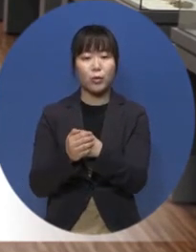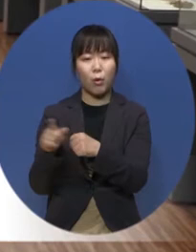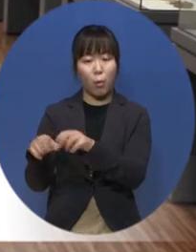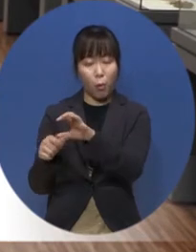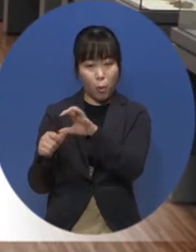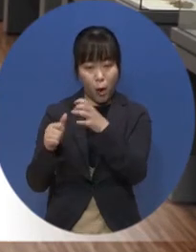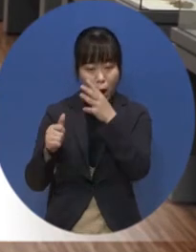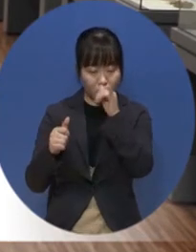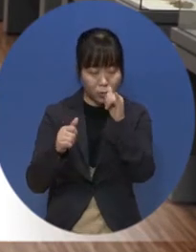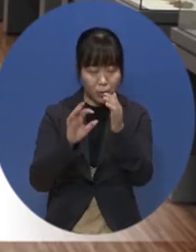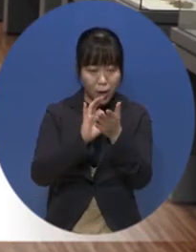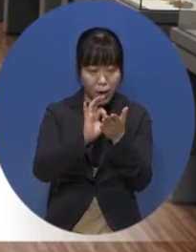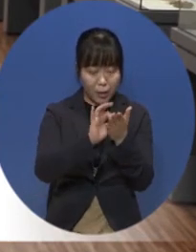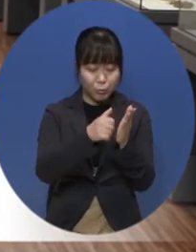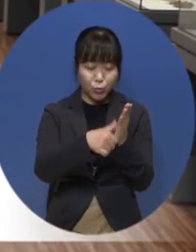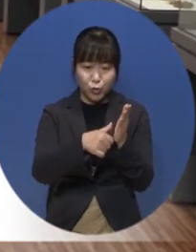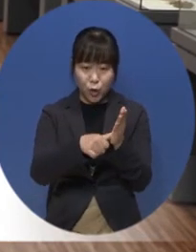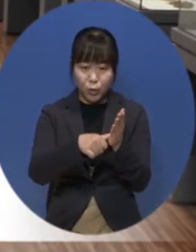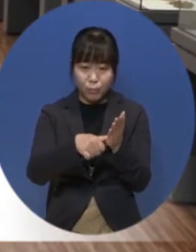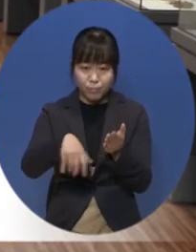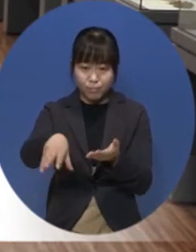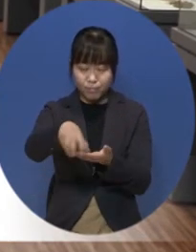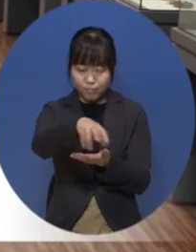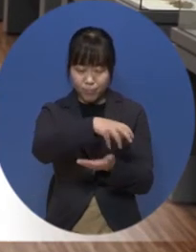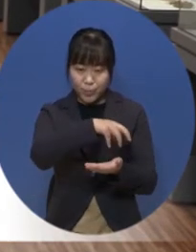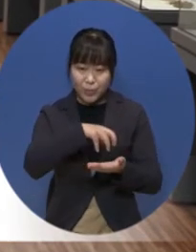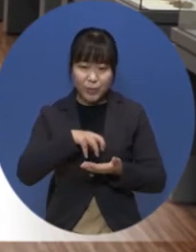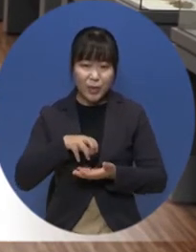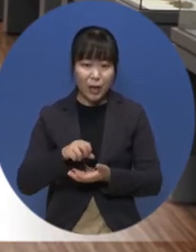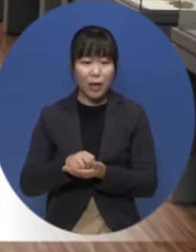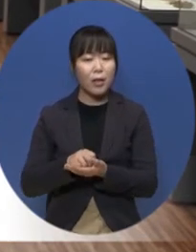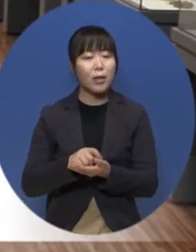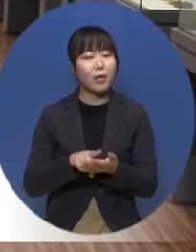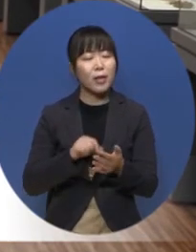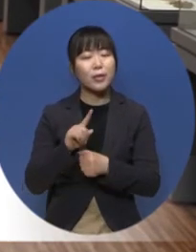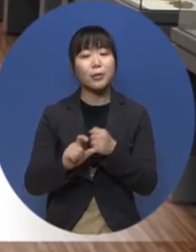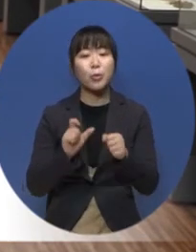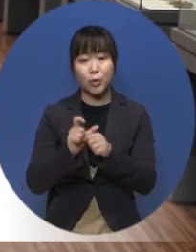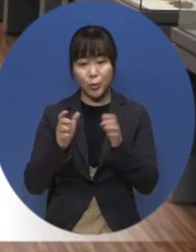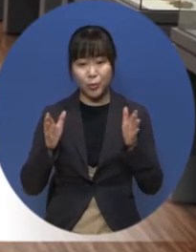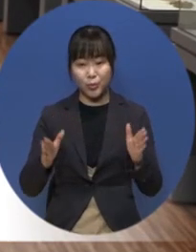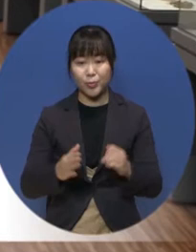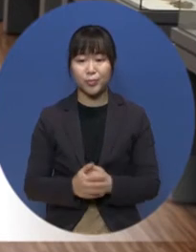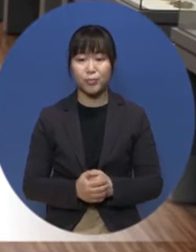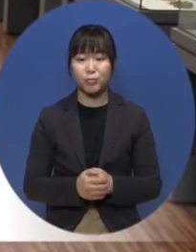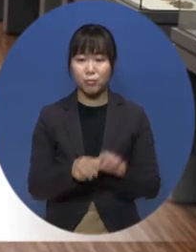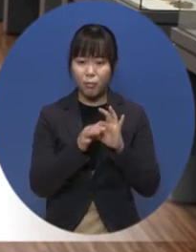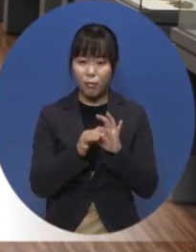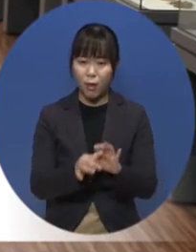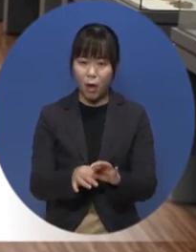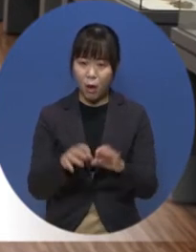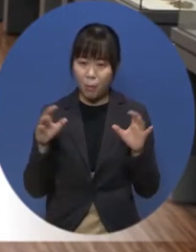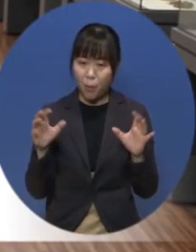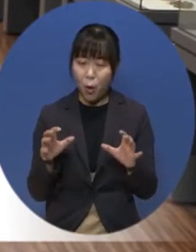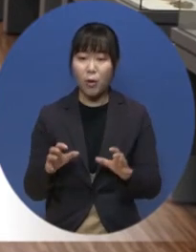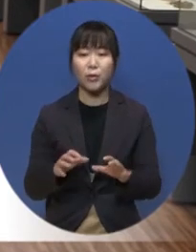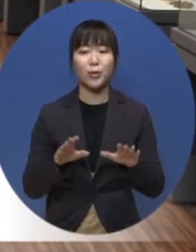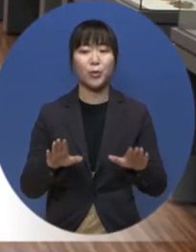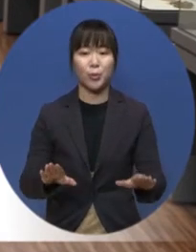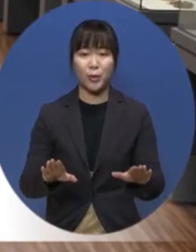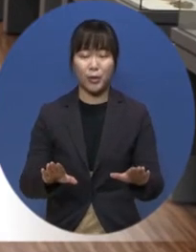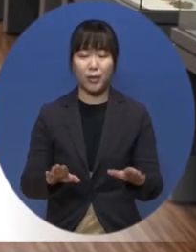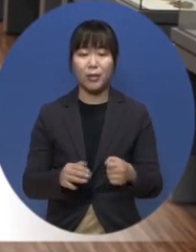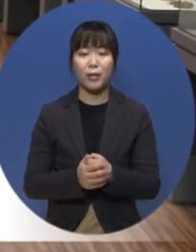활용할 수 있는 제품들을 손이 수집을 해왔습니다 안 10원 년 동안 꾸준히 모아 가지고 있고 2분의